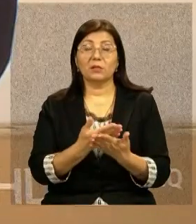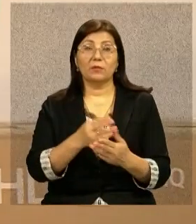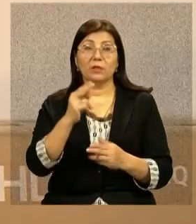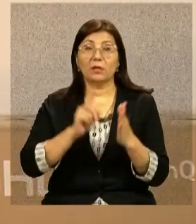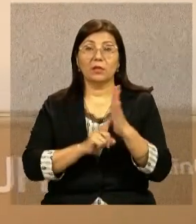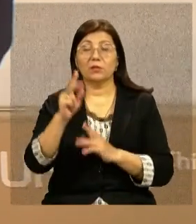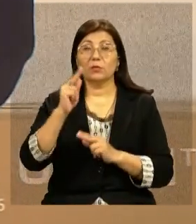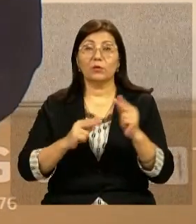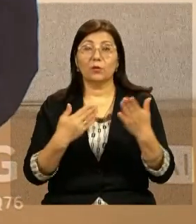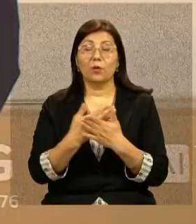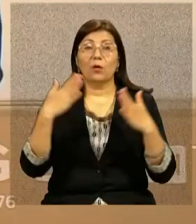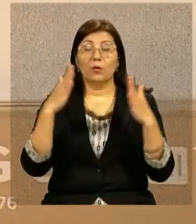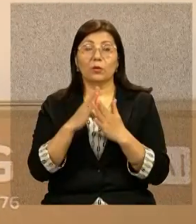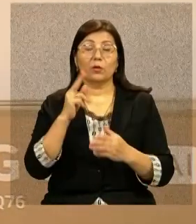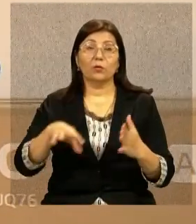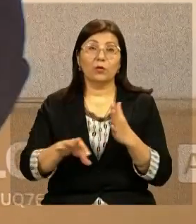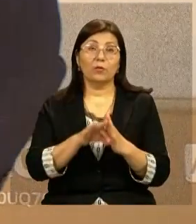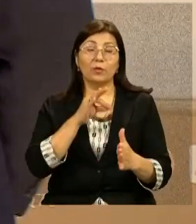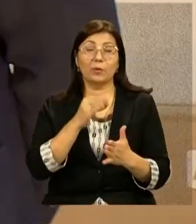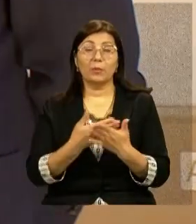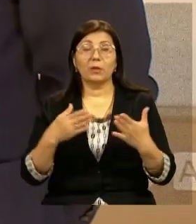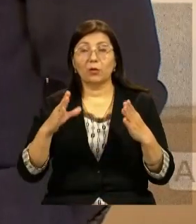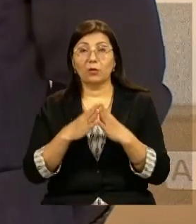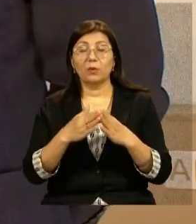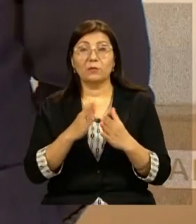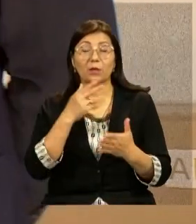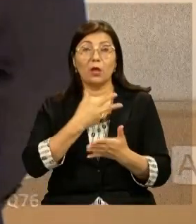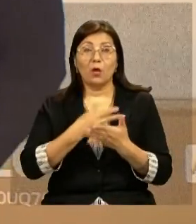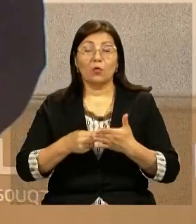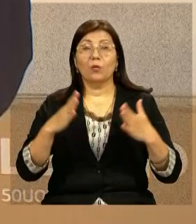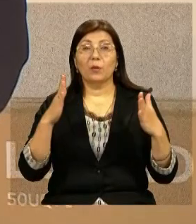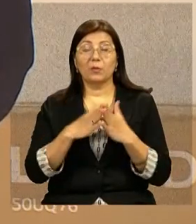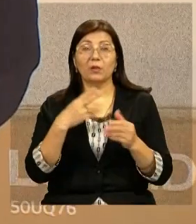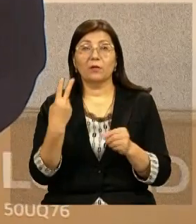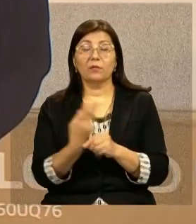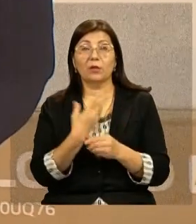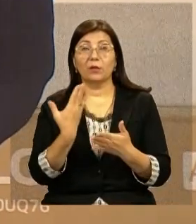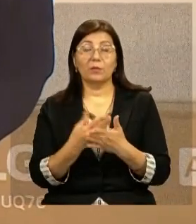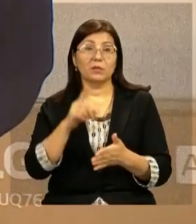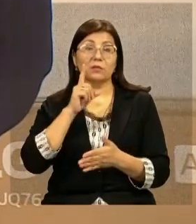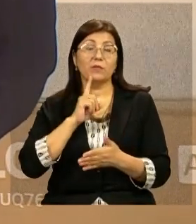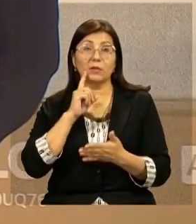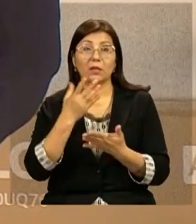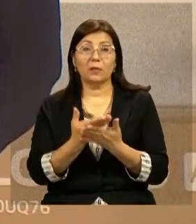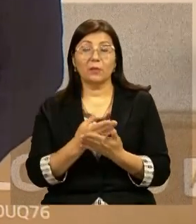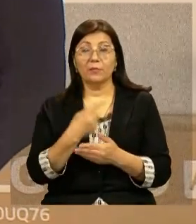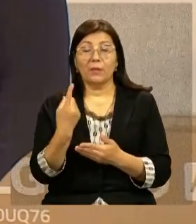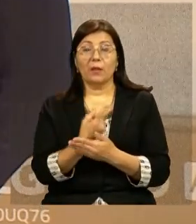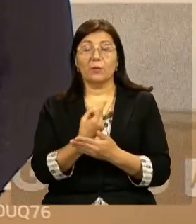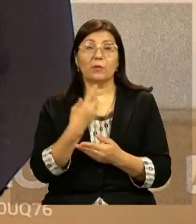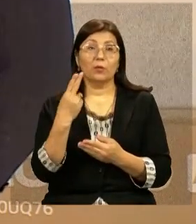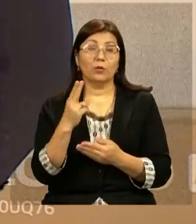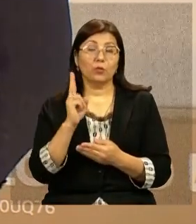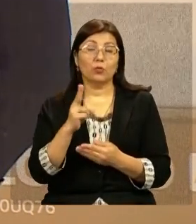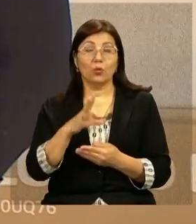строить новые дома. Для тех, кто выбрал жилье на вторичном рынке, купим готовые дома. Второй вариант – наиболее эффективный механизм. Вы первые по региону, кто